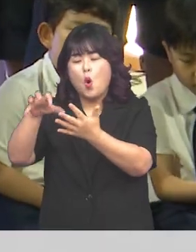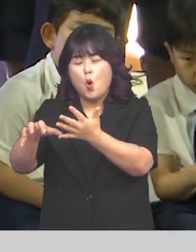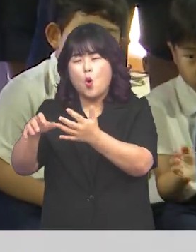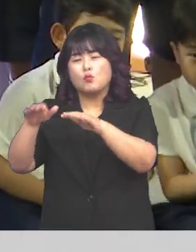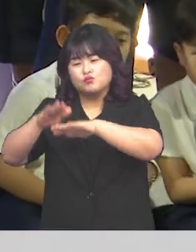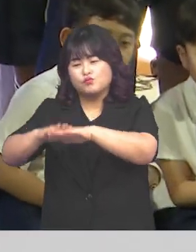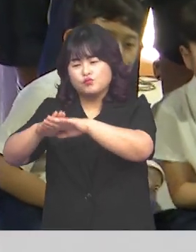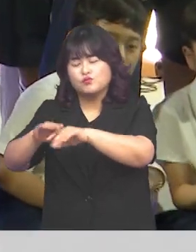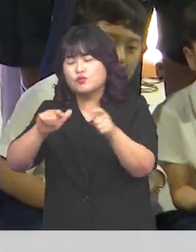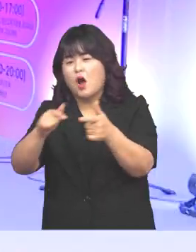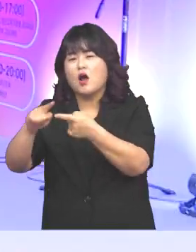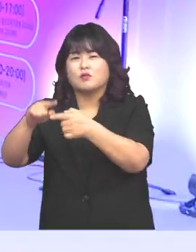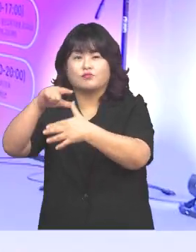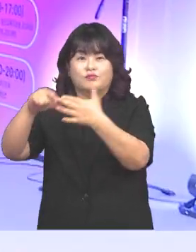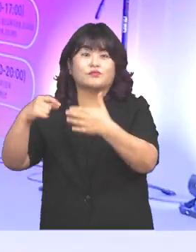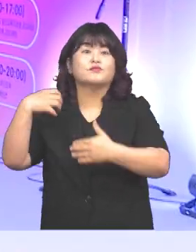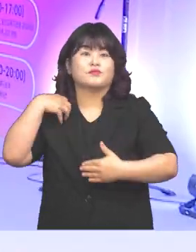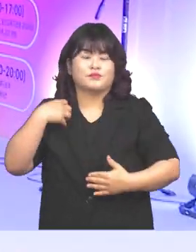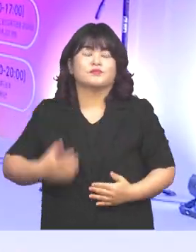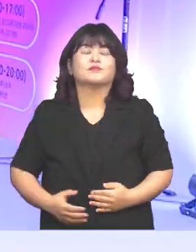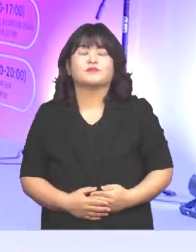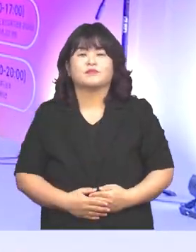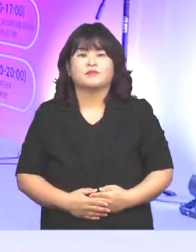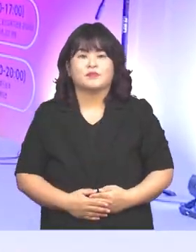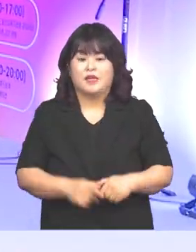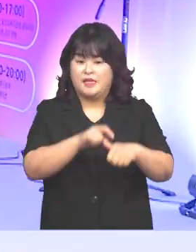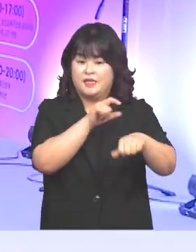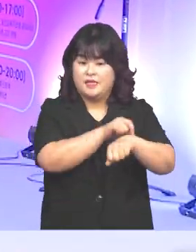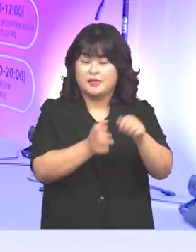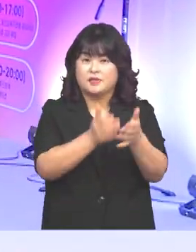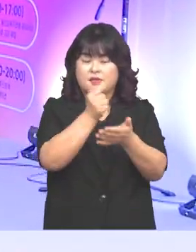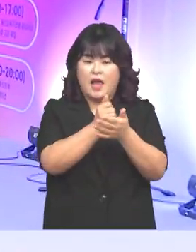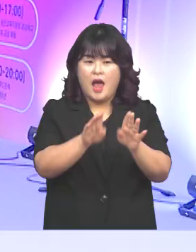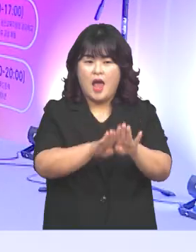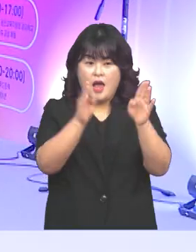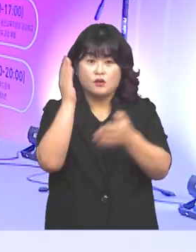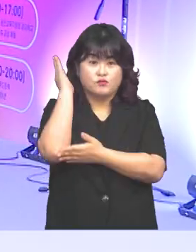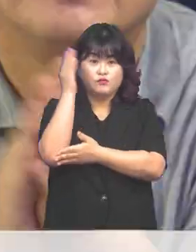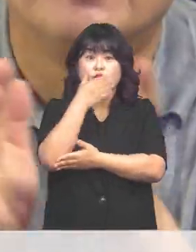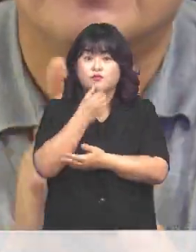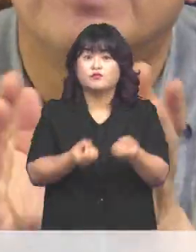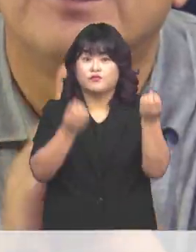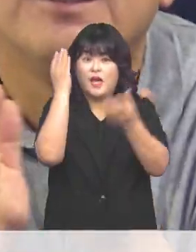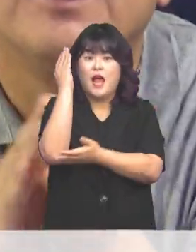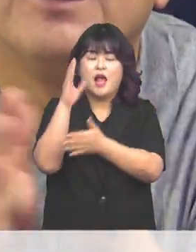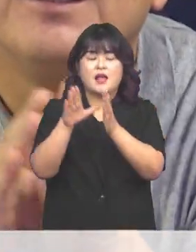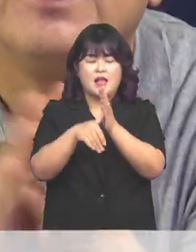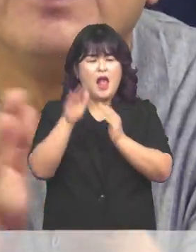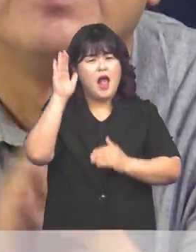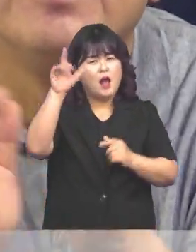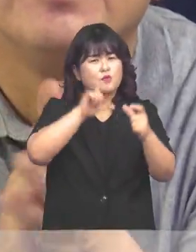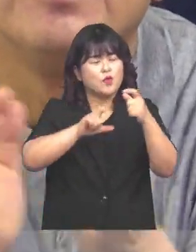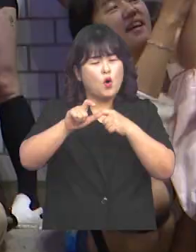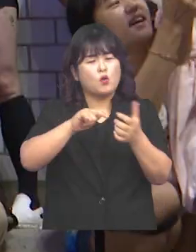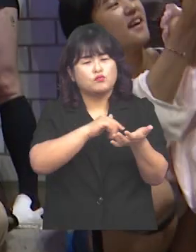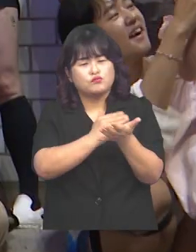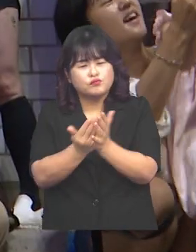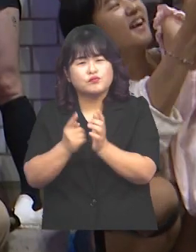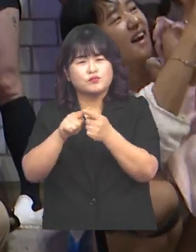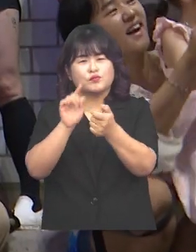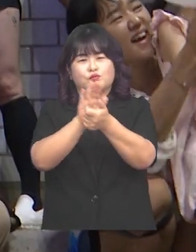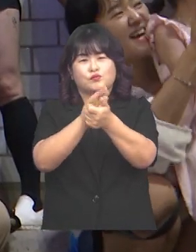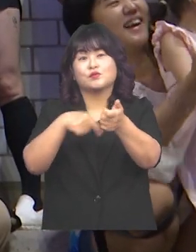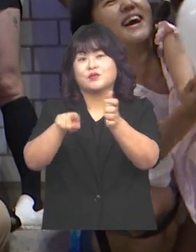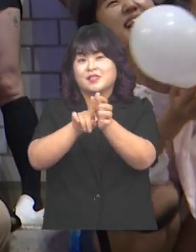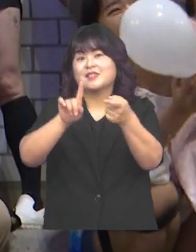비롯한 체험 프로그램 등을 운영했습니다. 이상일 시장은 개회식 축사를 통해 이곳 페스티벌이 앞으로 더욱 다채롭게 진행될 수